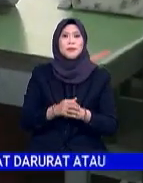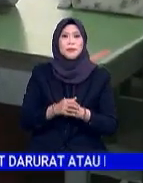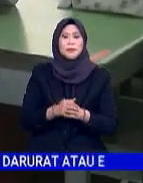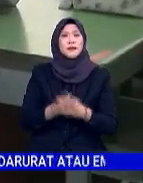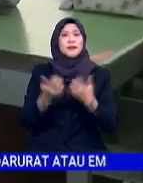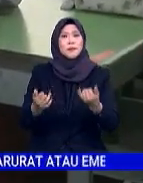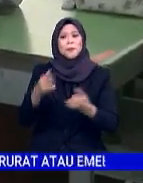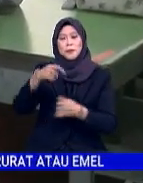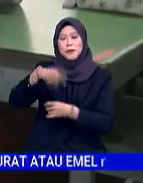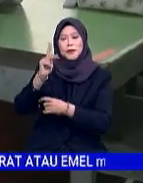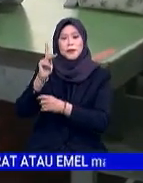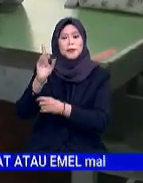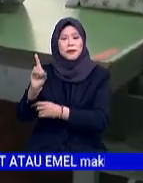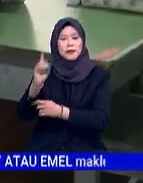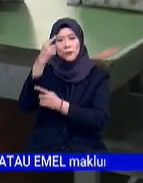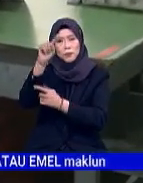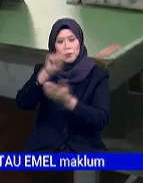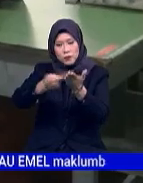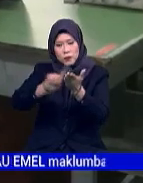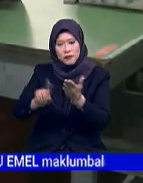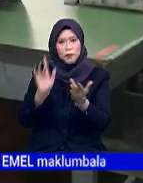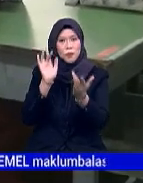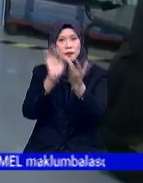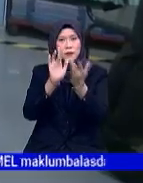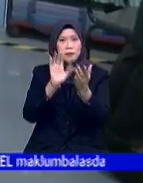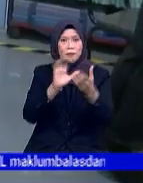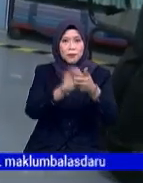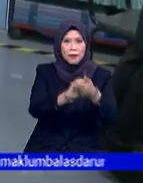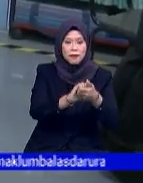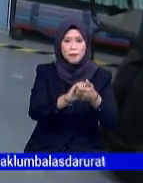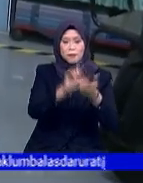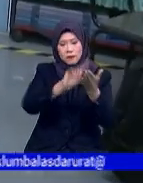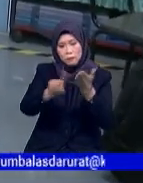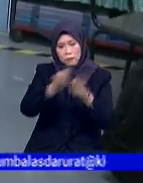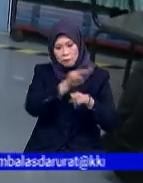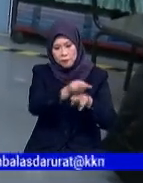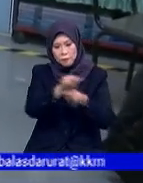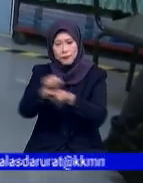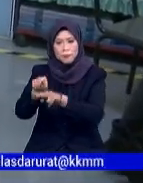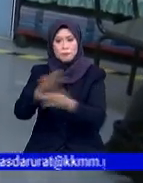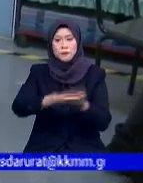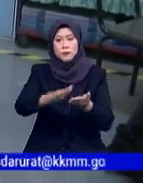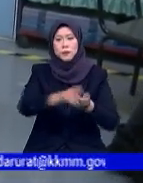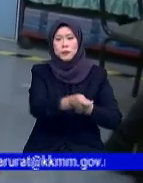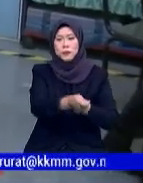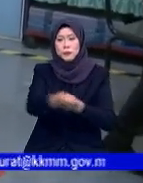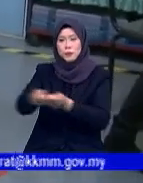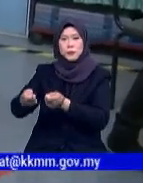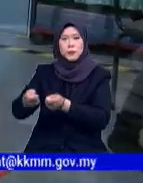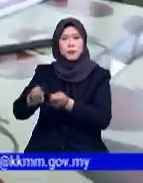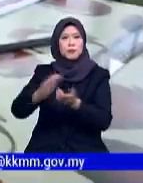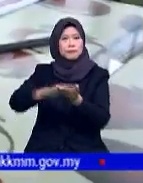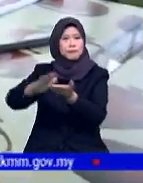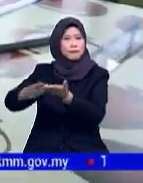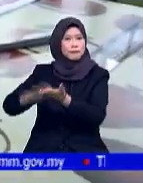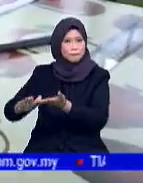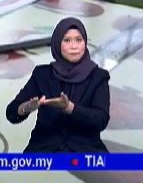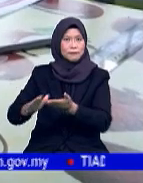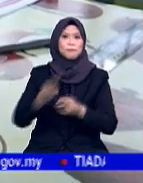bagi PKD melaksanakan pengesanan kontak rapat dan memantau kerja-kerja sanitasi dan disinfeksi